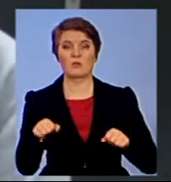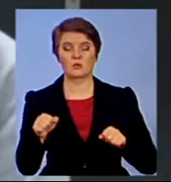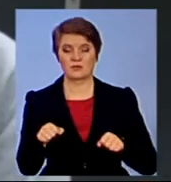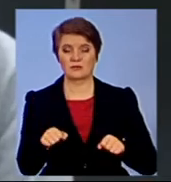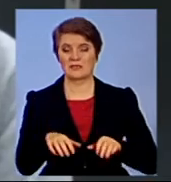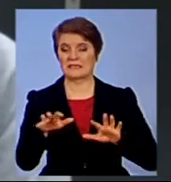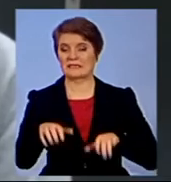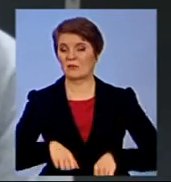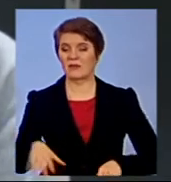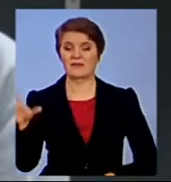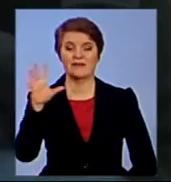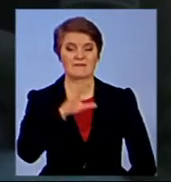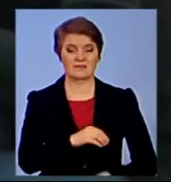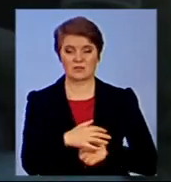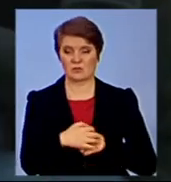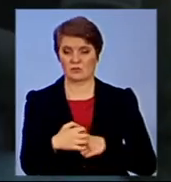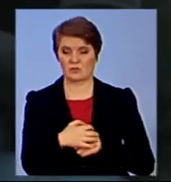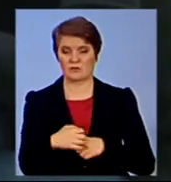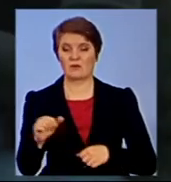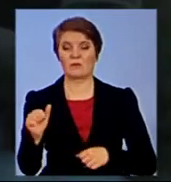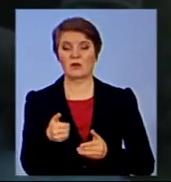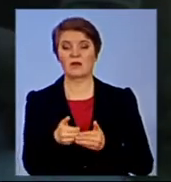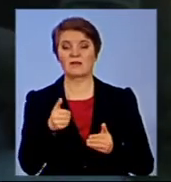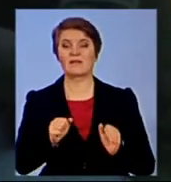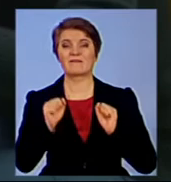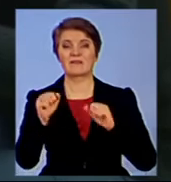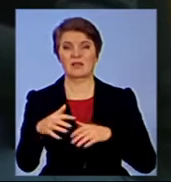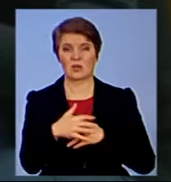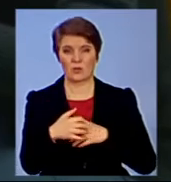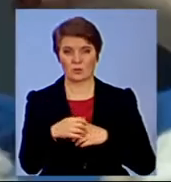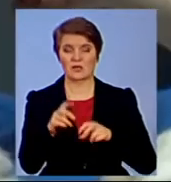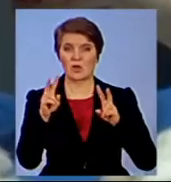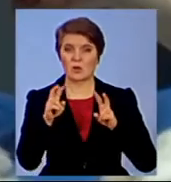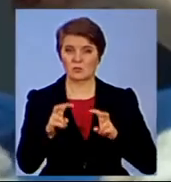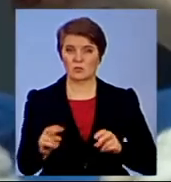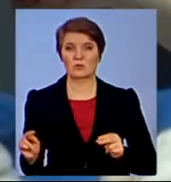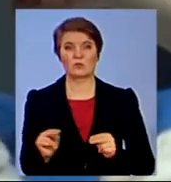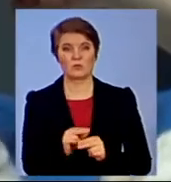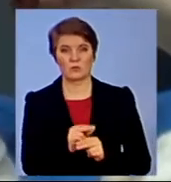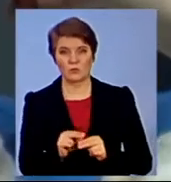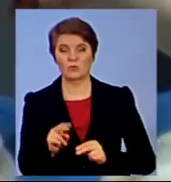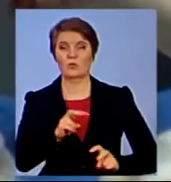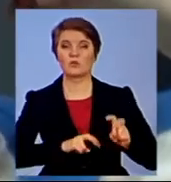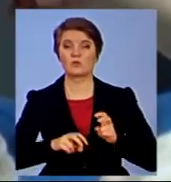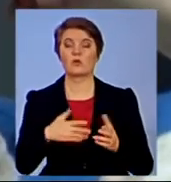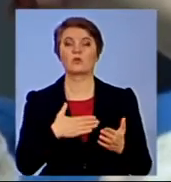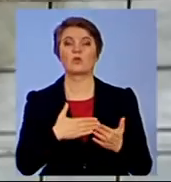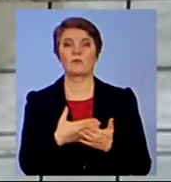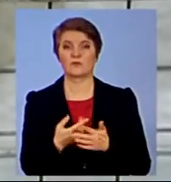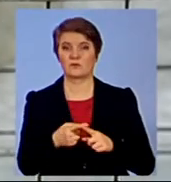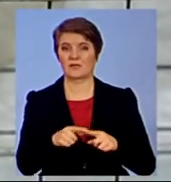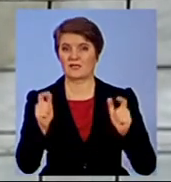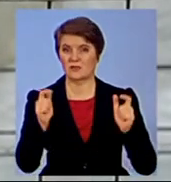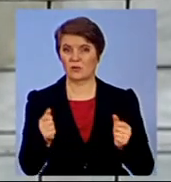забрати прям всіх котиків. Перш ніж віддати котів, організації їх обстежують і лікують, а тоді шукають добровольців, які